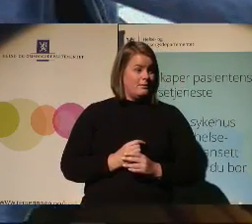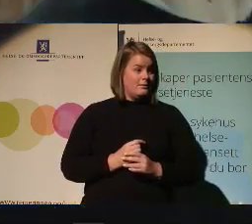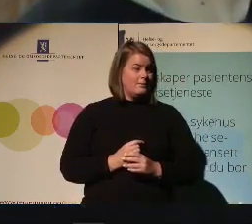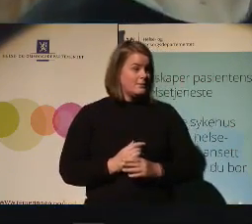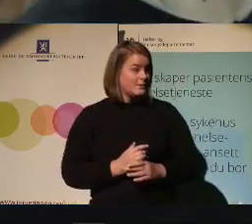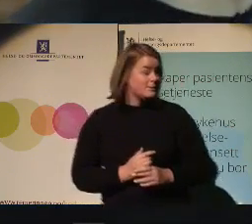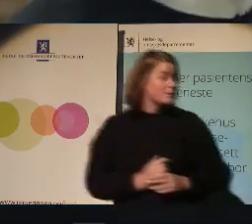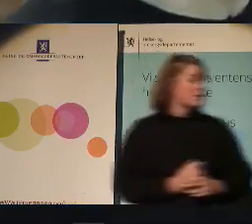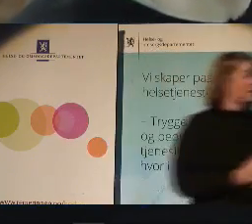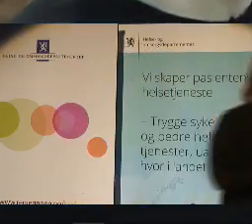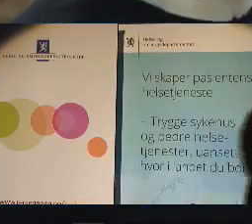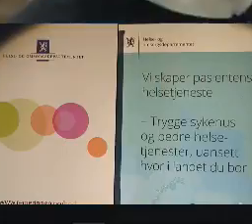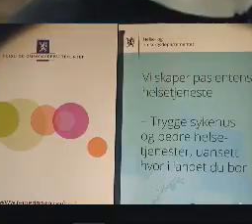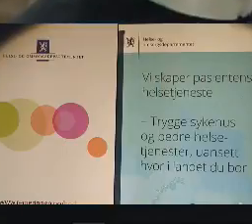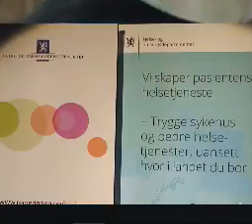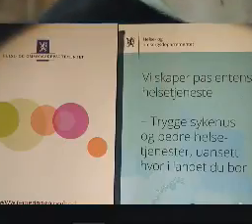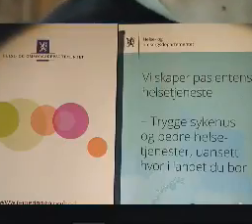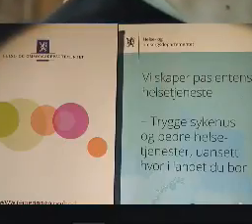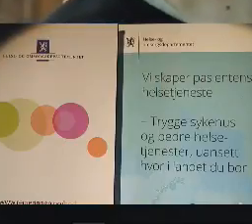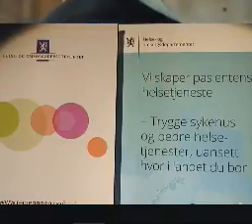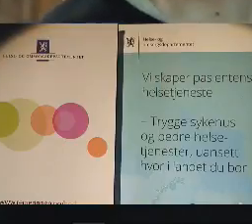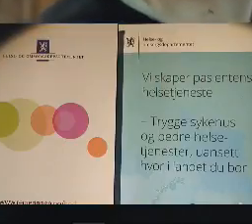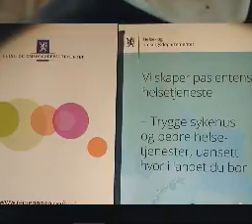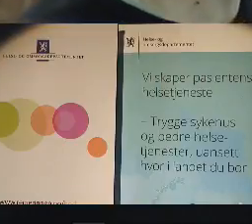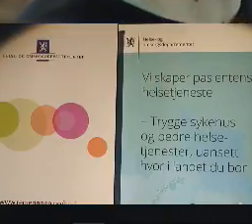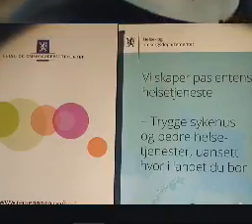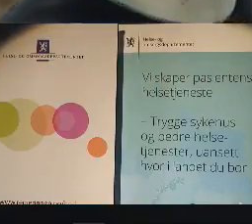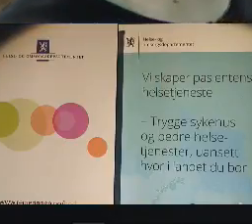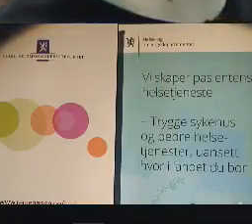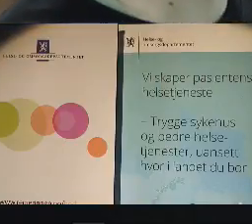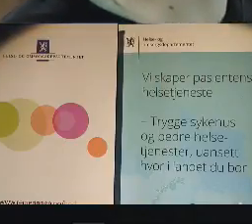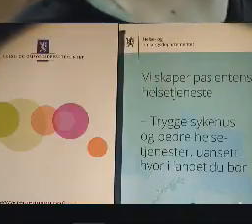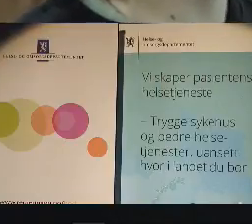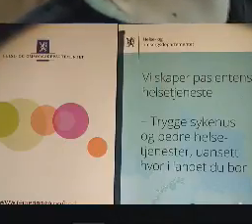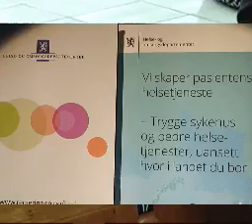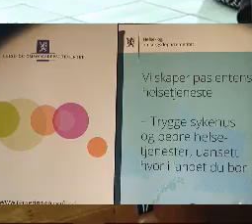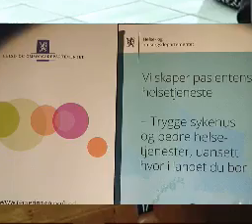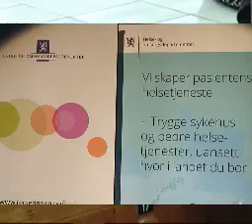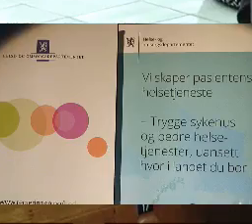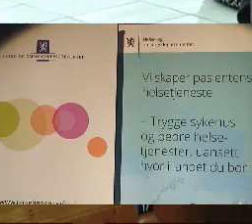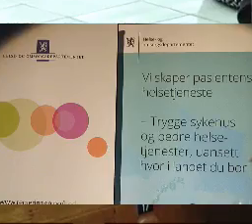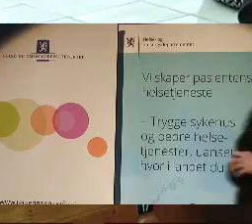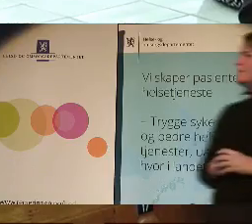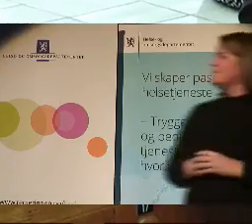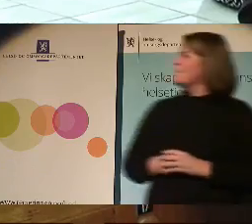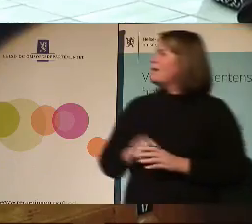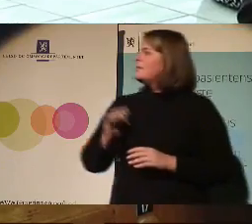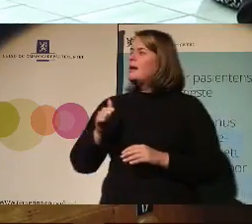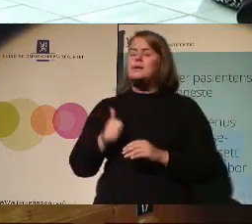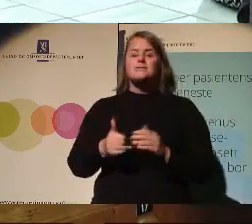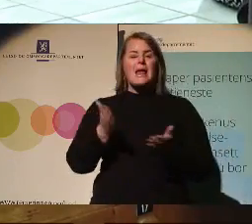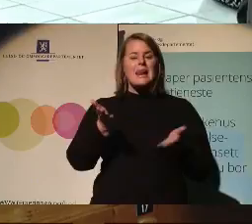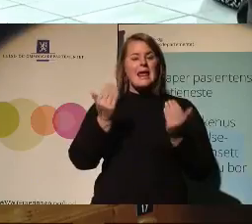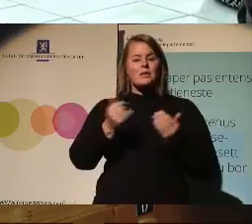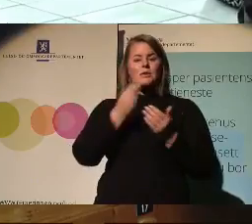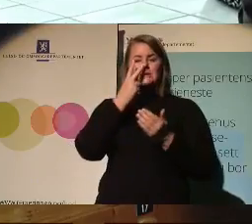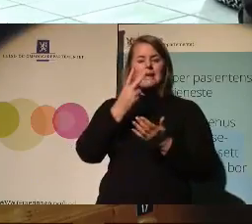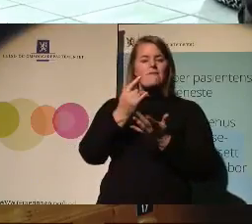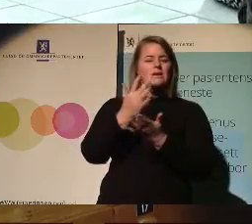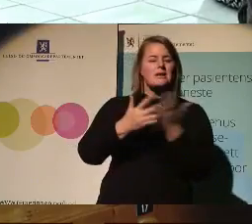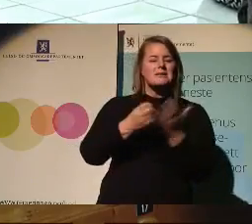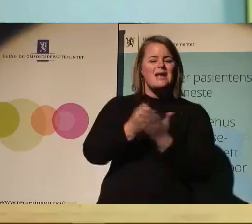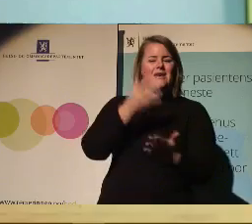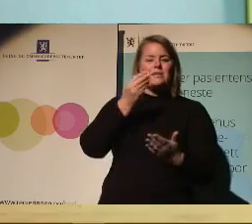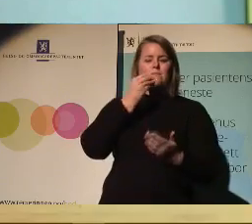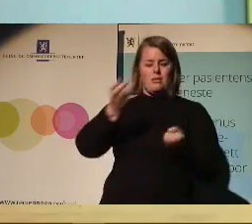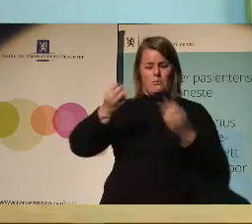I denne episoden er det Otto og Nina som skal få teste ut sine vaner på hver sin førsteklasse. Da blir det kanskje litt lettere å se hva slags effekt maten har på